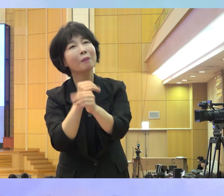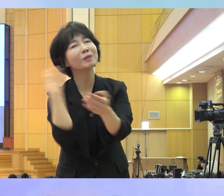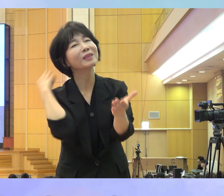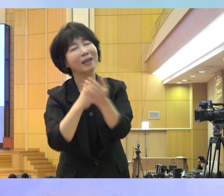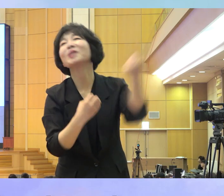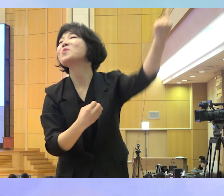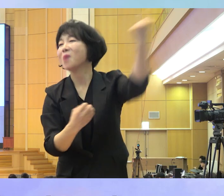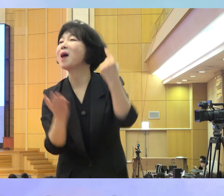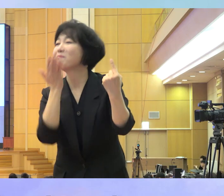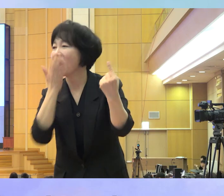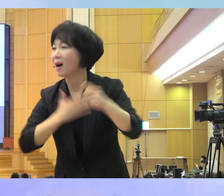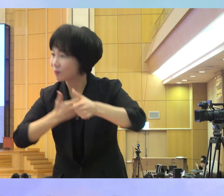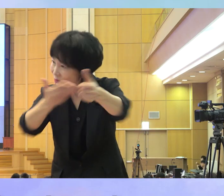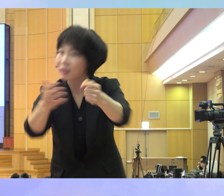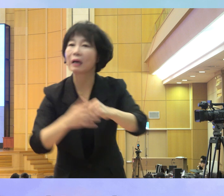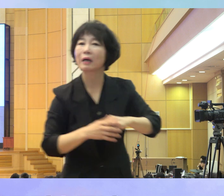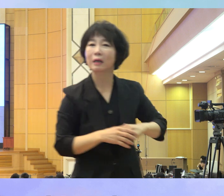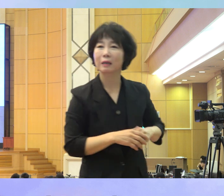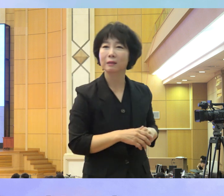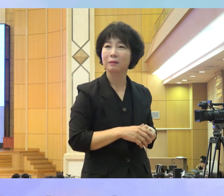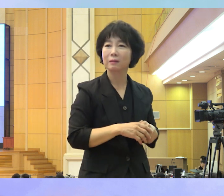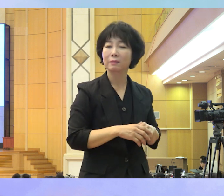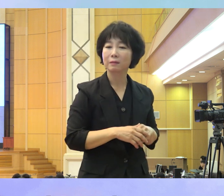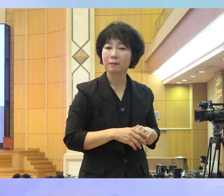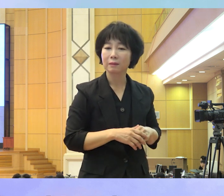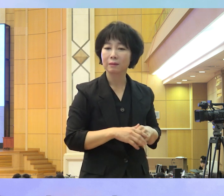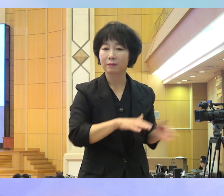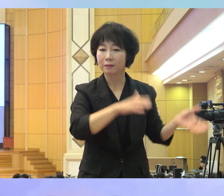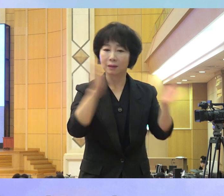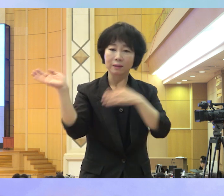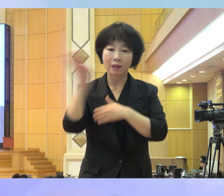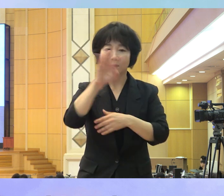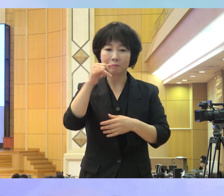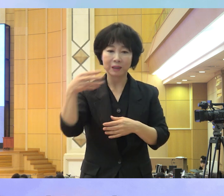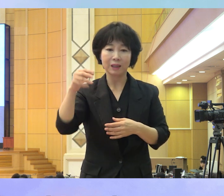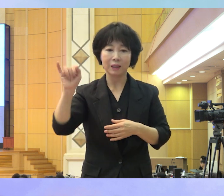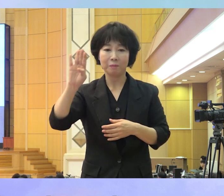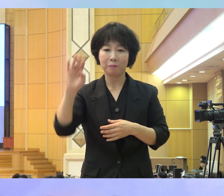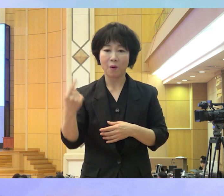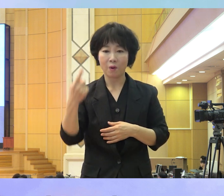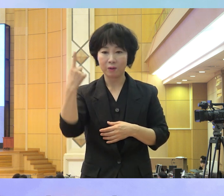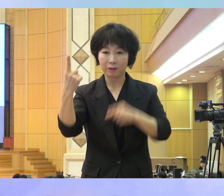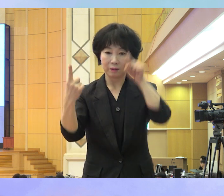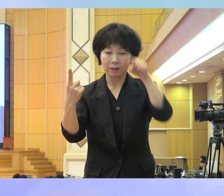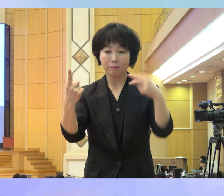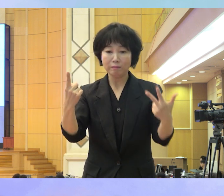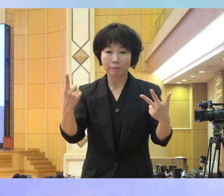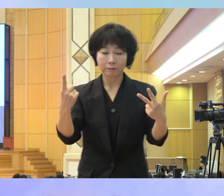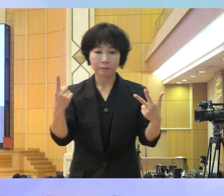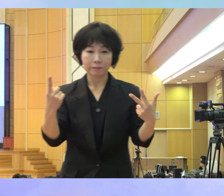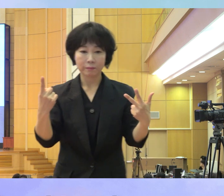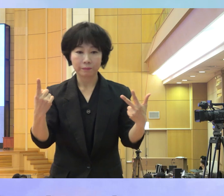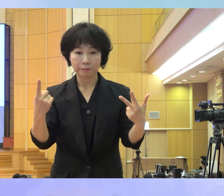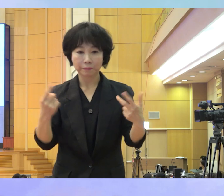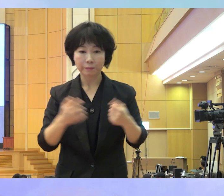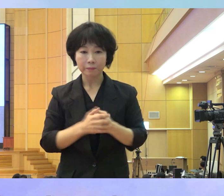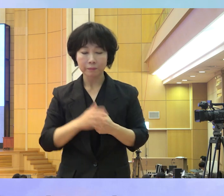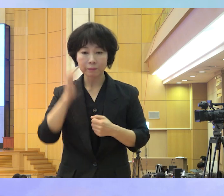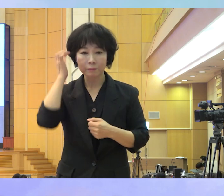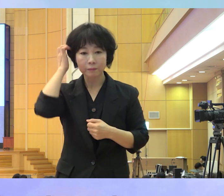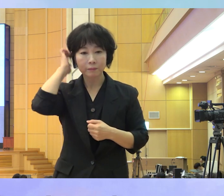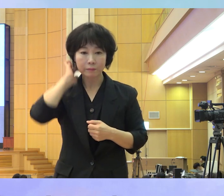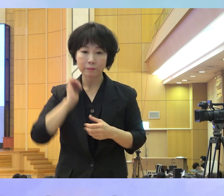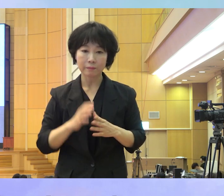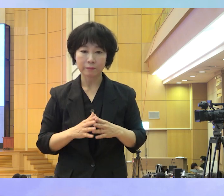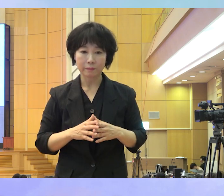오시리라. 빌립보서 왜 또 1장인가 3장인데 그냥 하겠어요. 3장